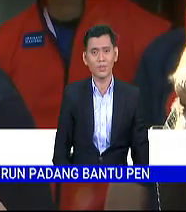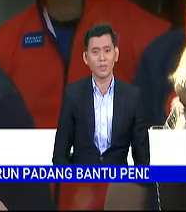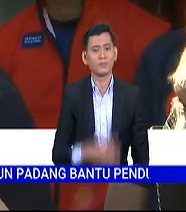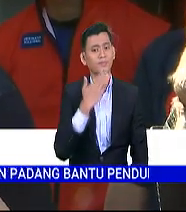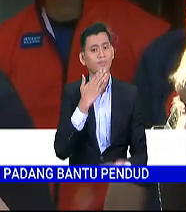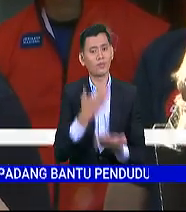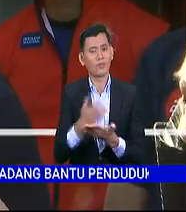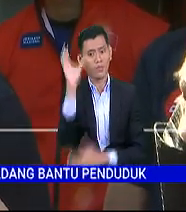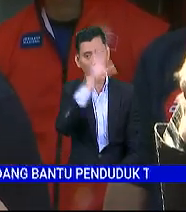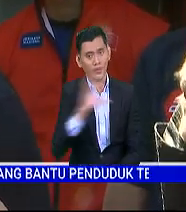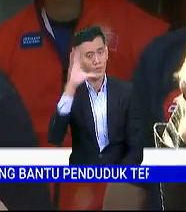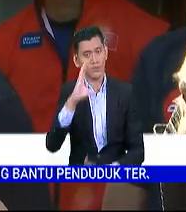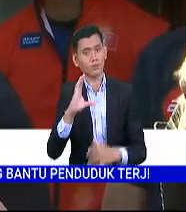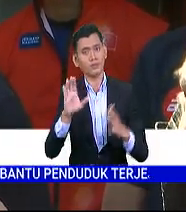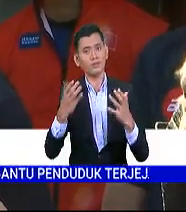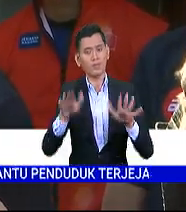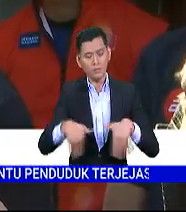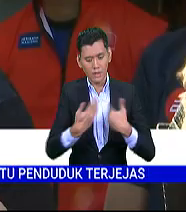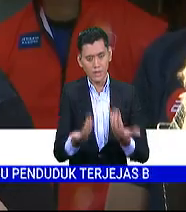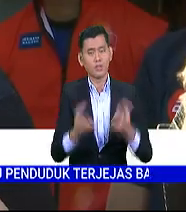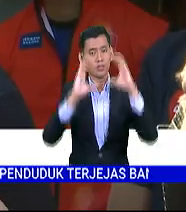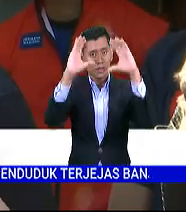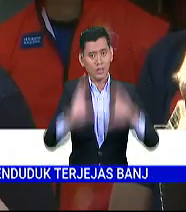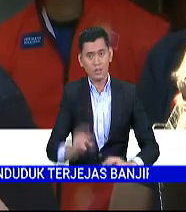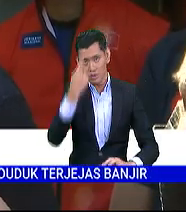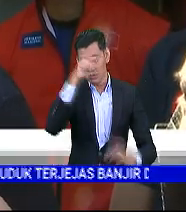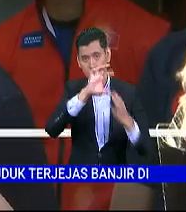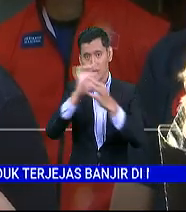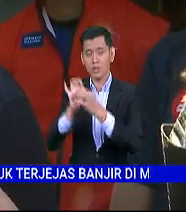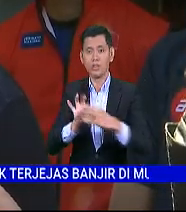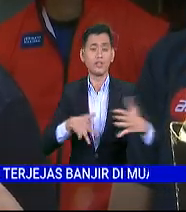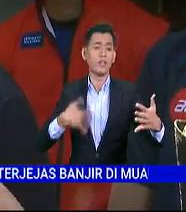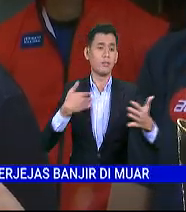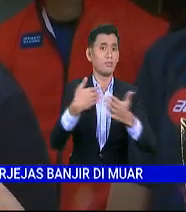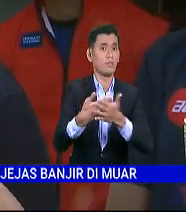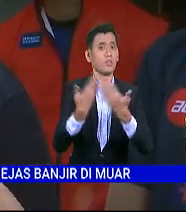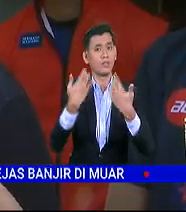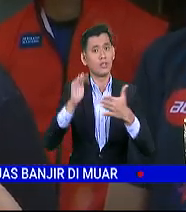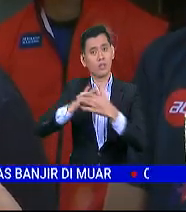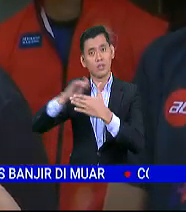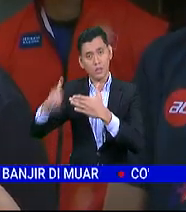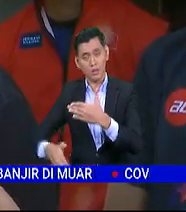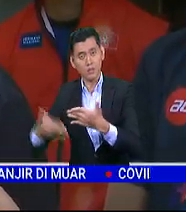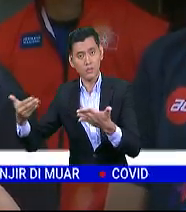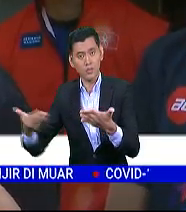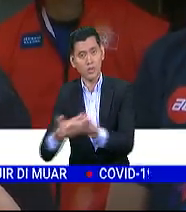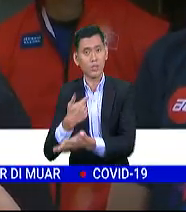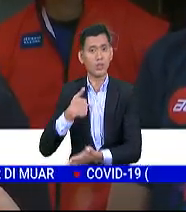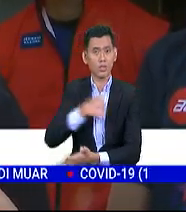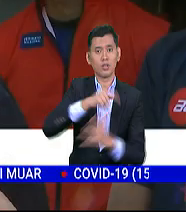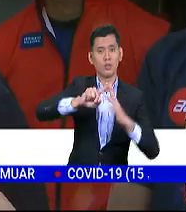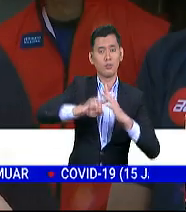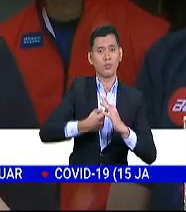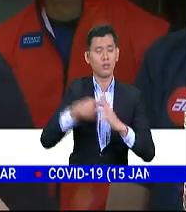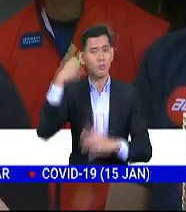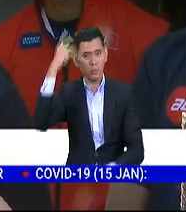Sebaiknya cari jalan untuk bekerjasama buat masa ini sehingga keadaan semakin pulih, barulah kita mula berpolitik